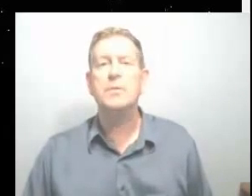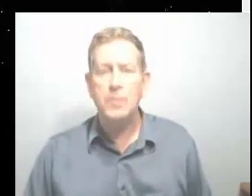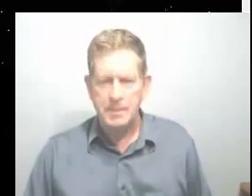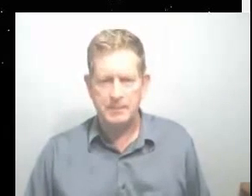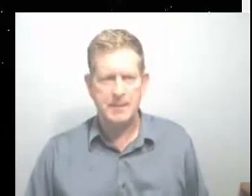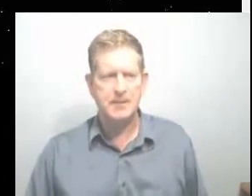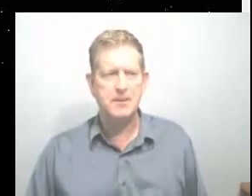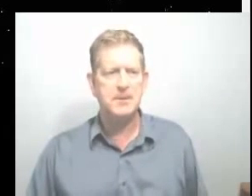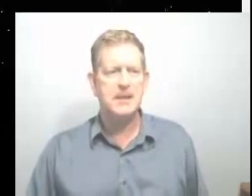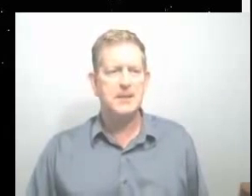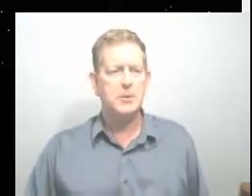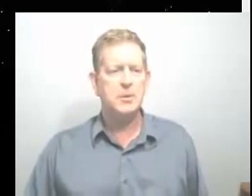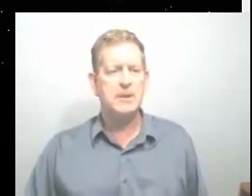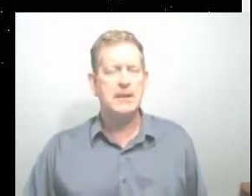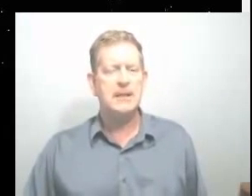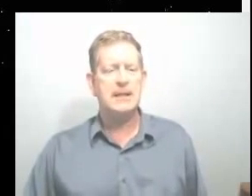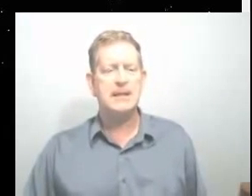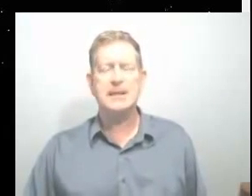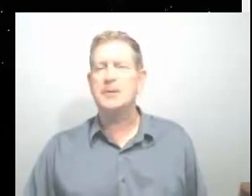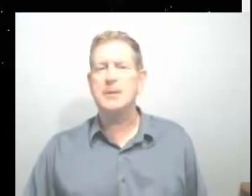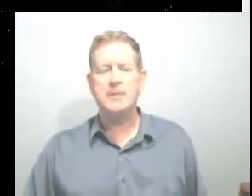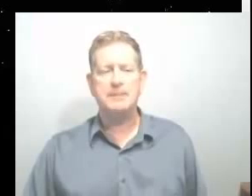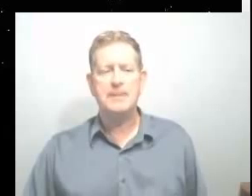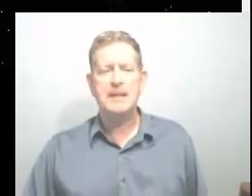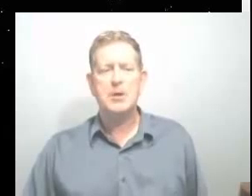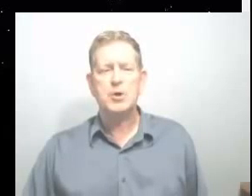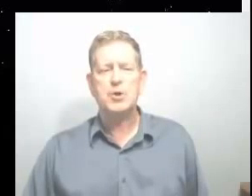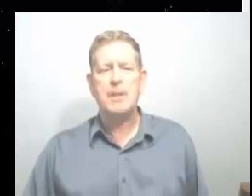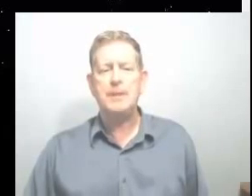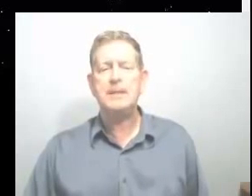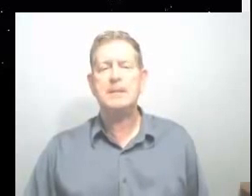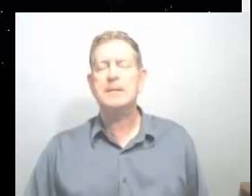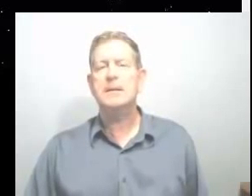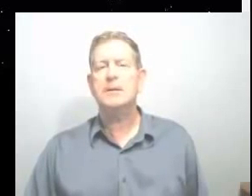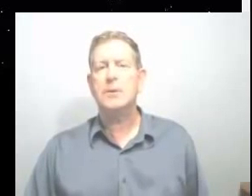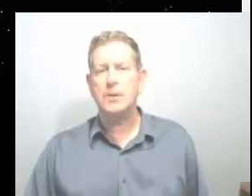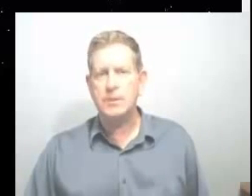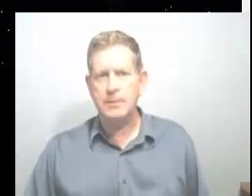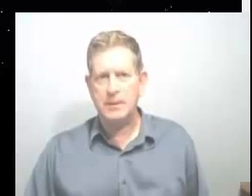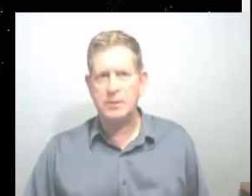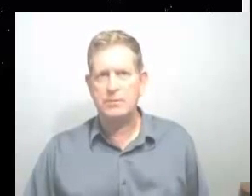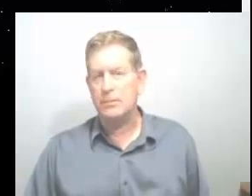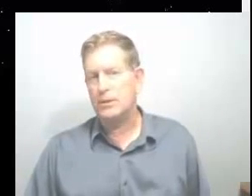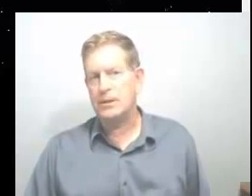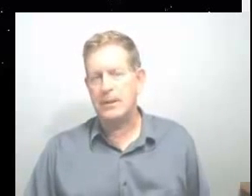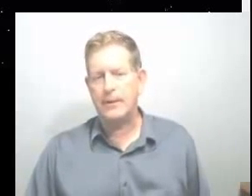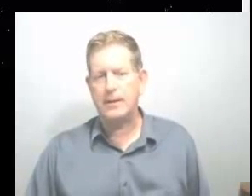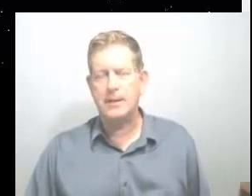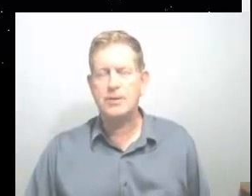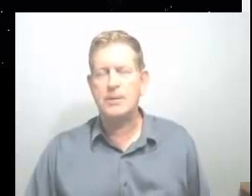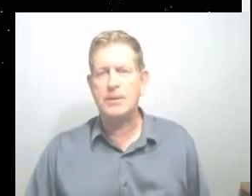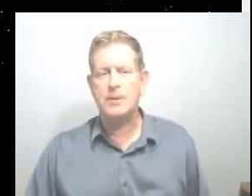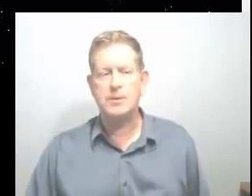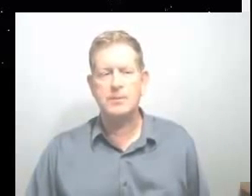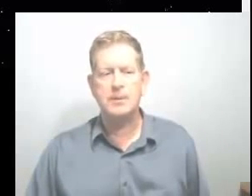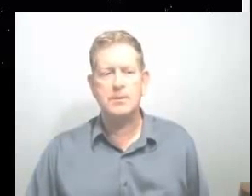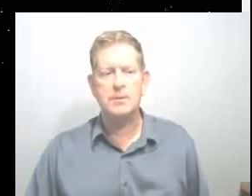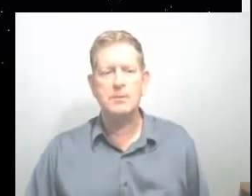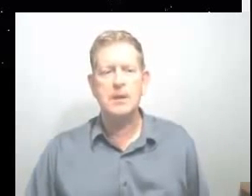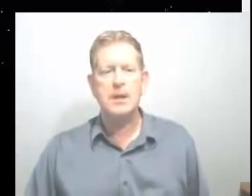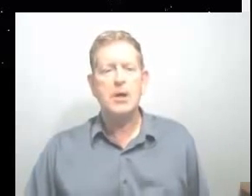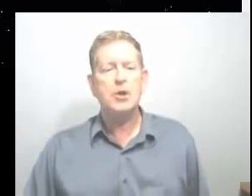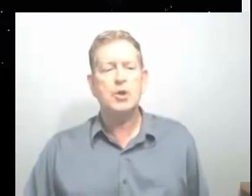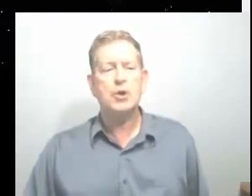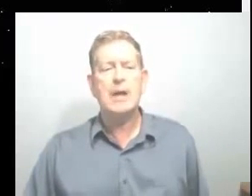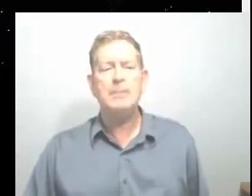de vous-même, d'accord? Donc, on y va. J'habite dans une maison, et ça c'est la vérité, j'habite dans une